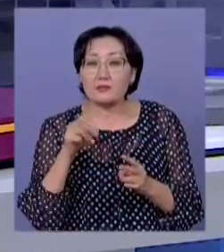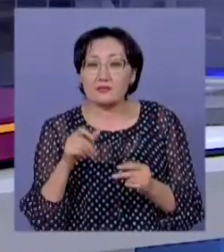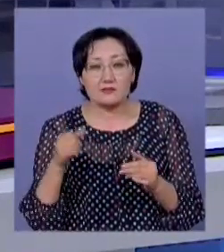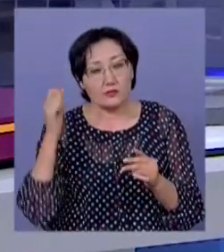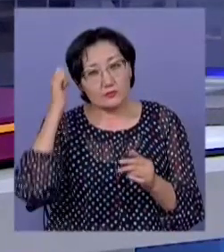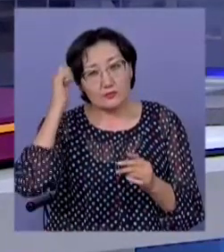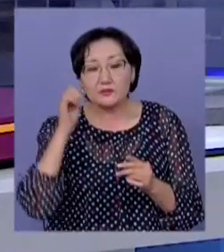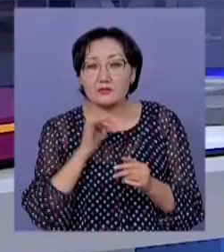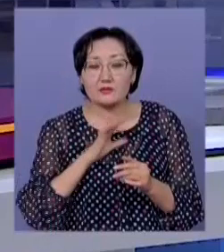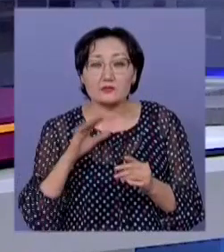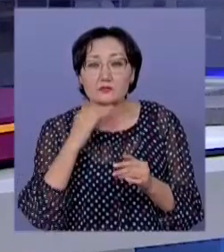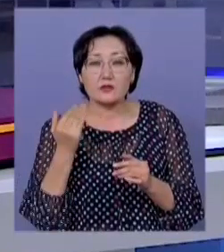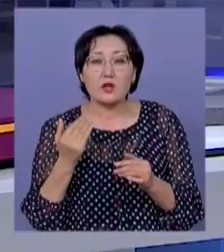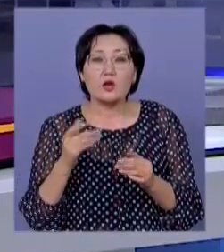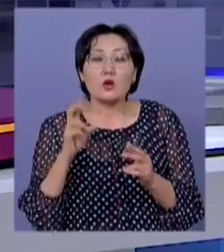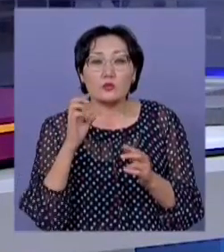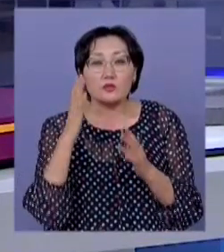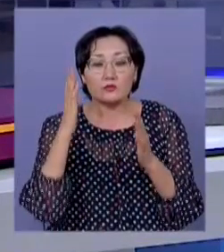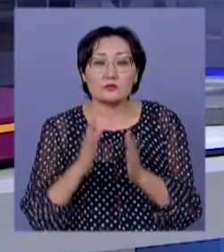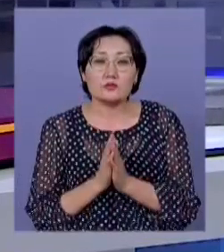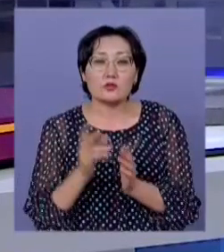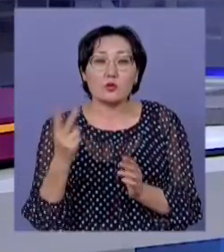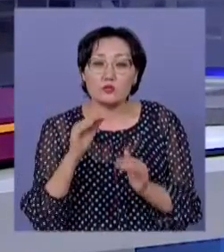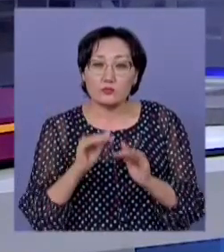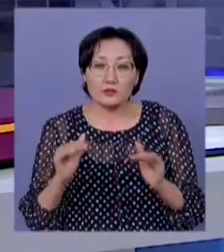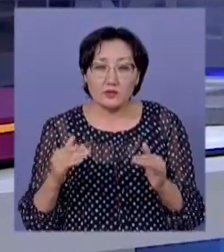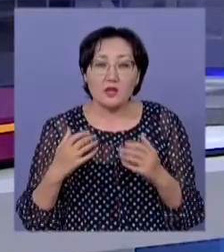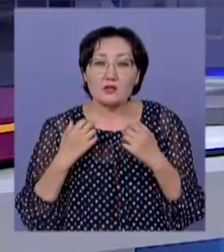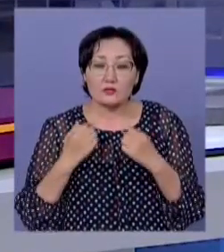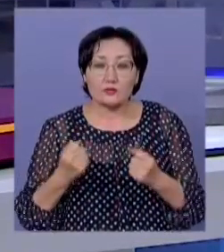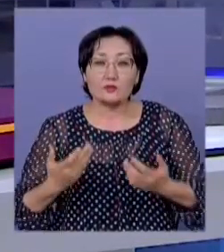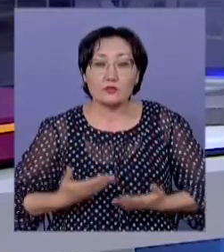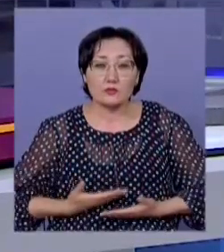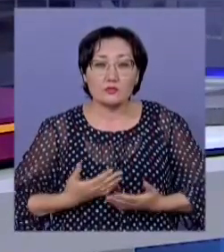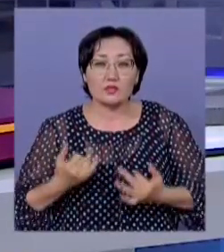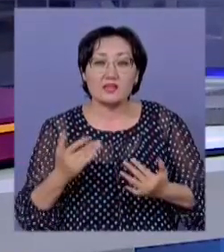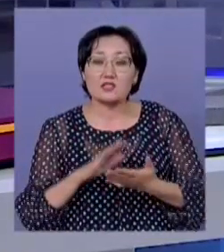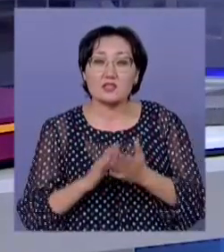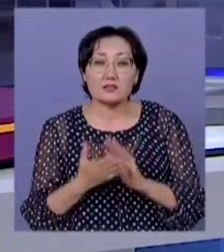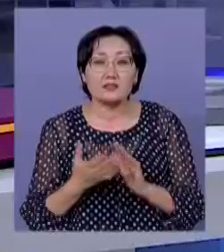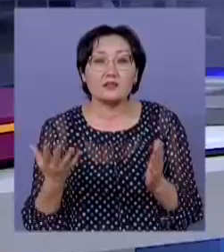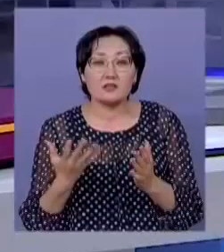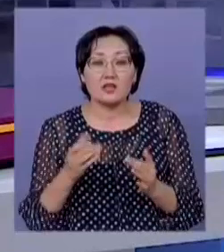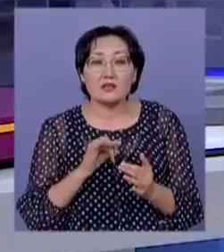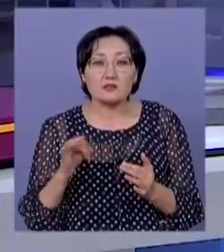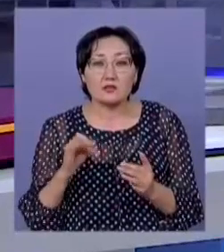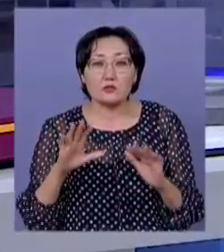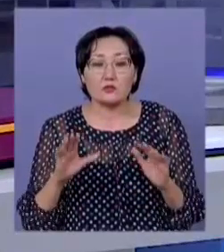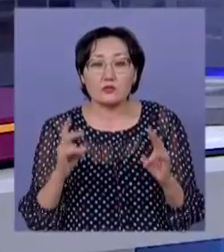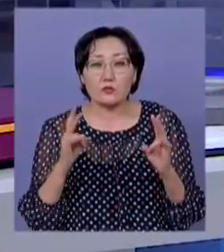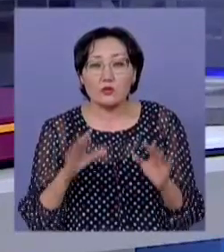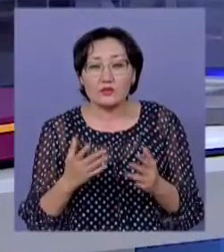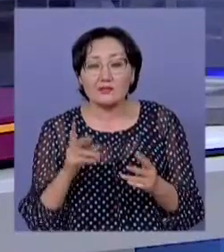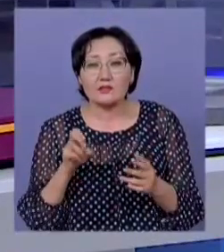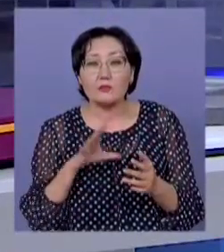есіне алғысы келмейді. Тек Құдайдан тілегені қос бүлдіршіннің амандығы. Олардың қазіргі жағдайы қандай? Және оқиғаның қалай